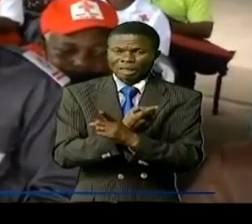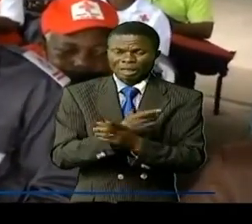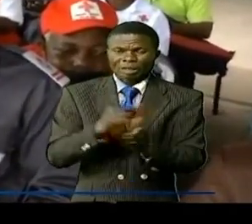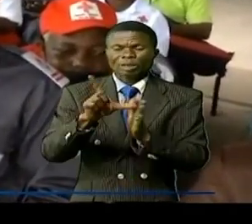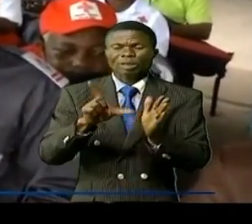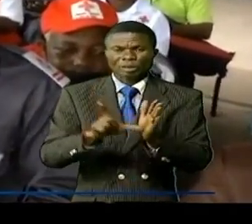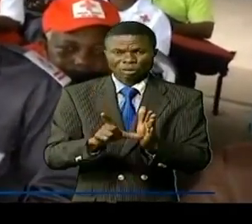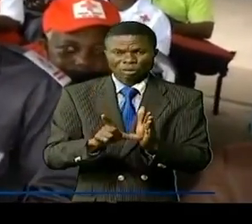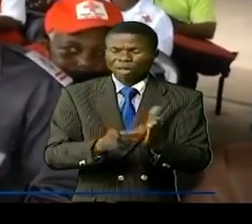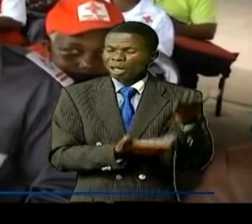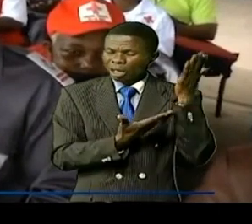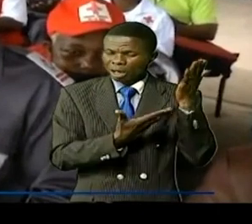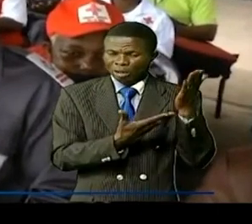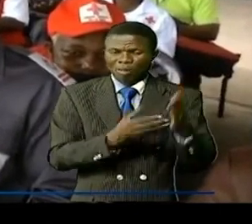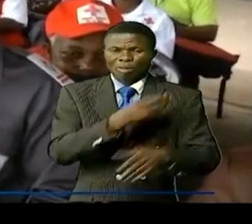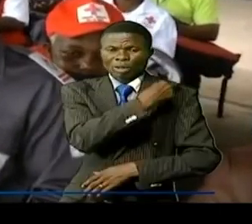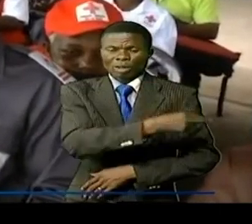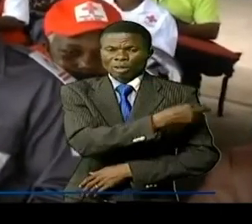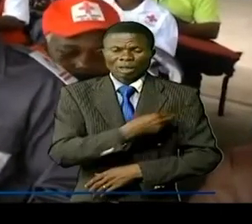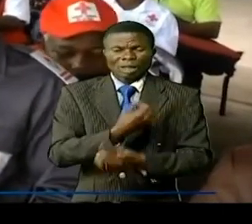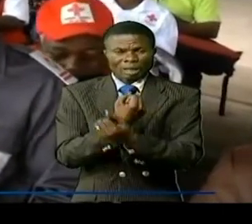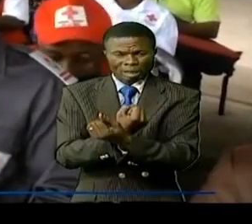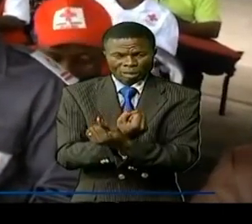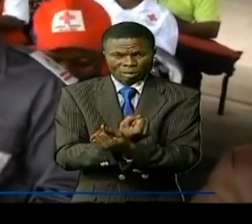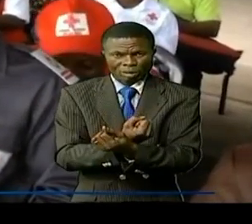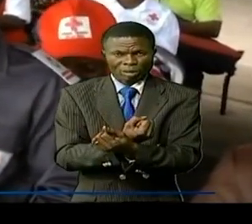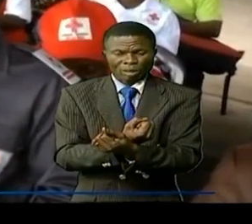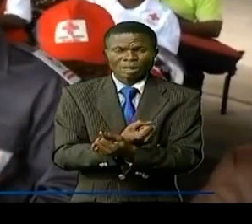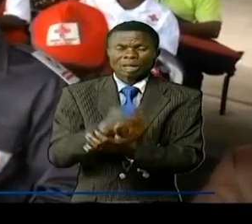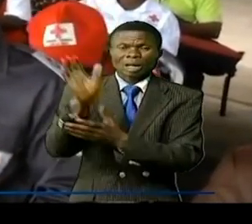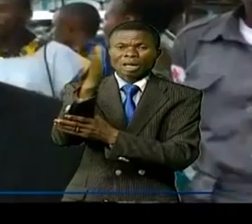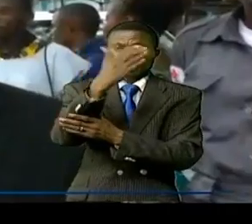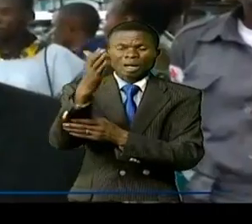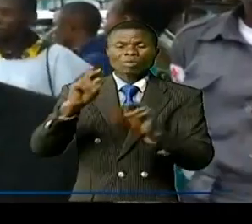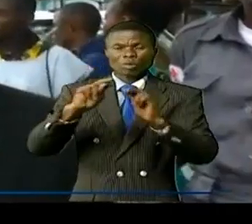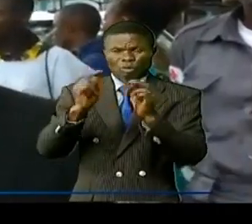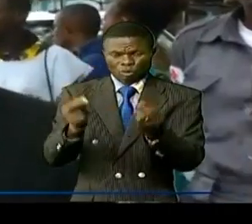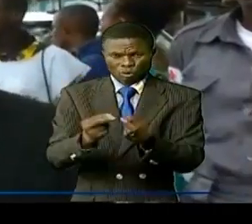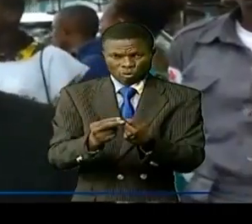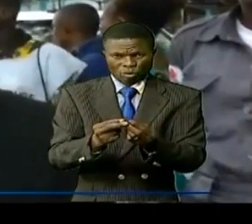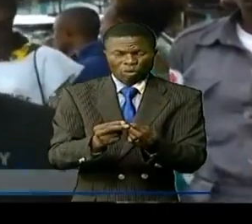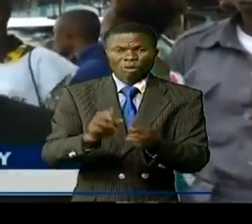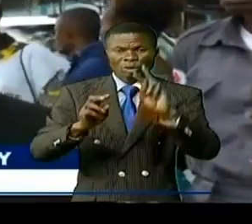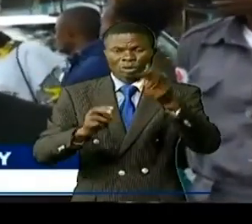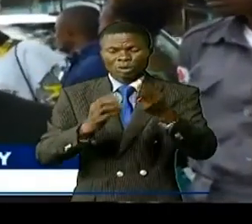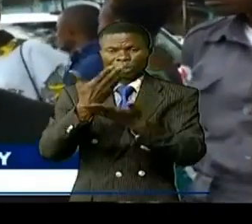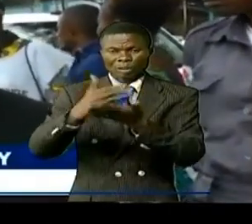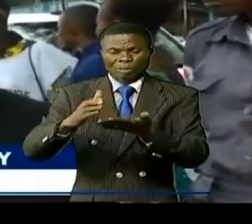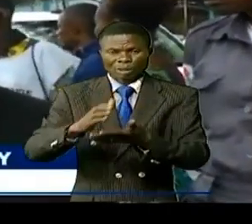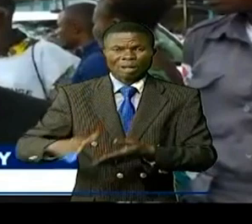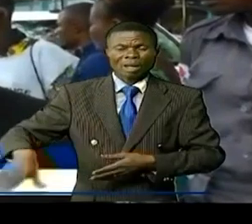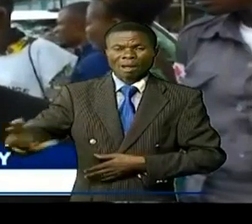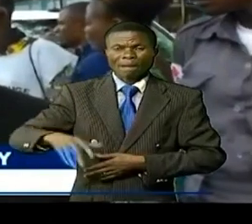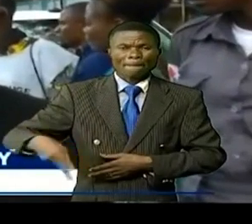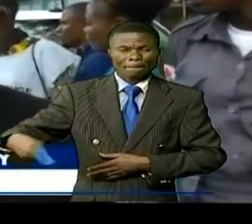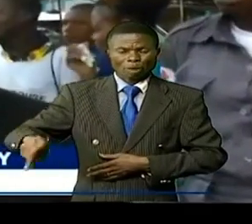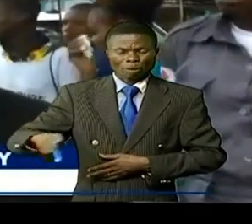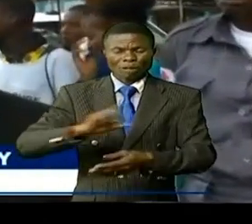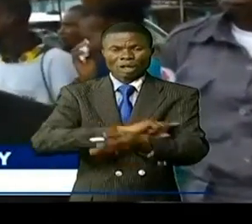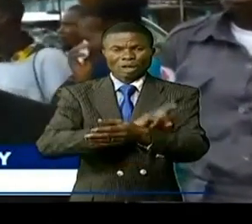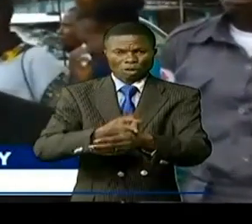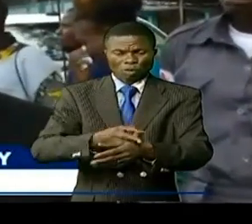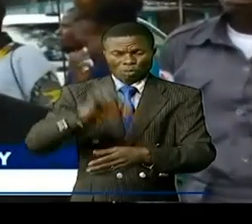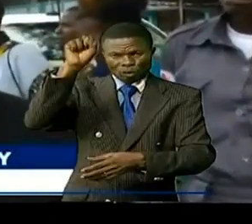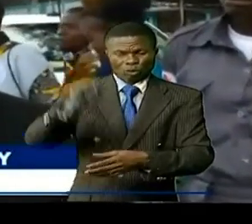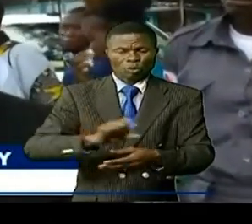principes fondamentaux de la Croix-Rouge, le respect de l'emblème du mouvement. La prochaine étape, ça sera Goma, Sud-Kivu, Beni, et